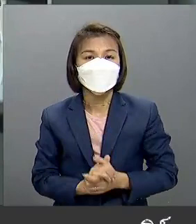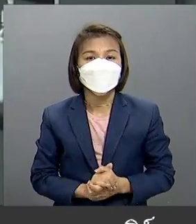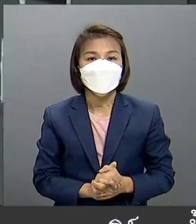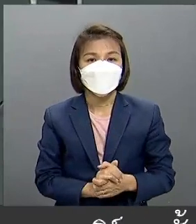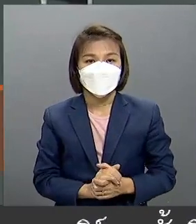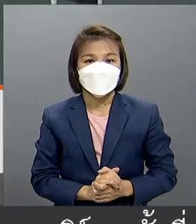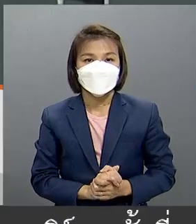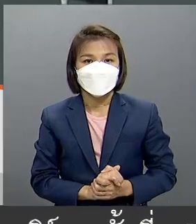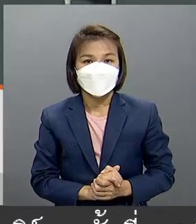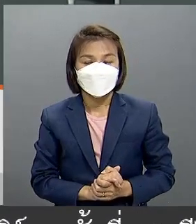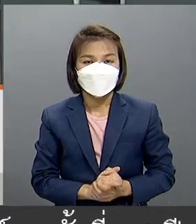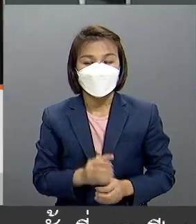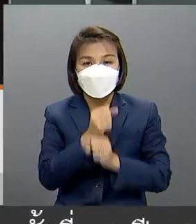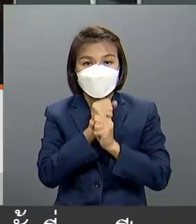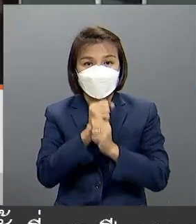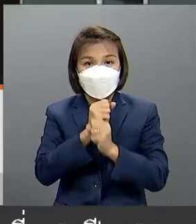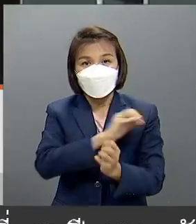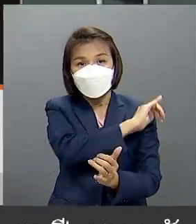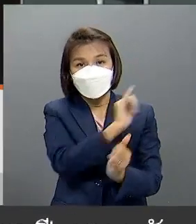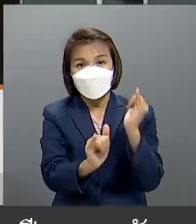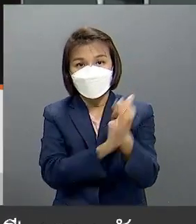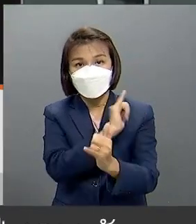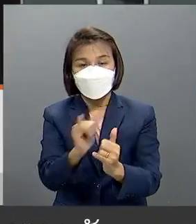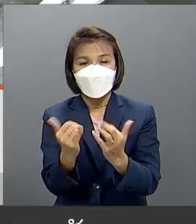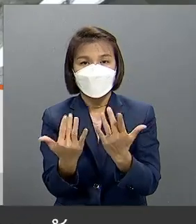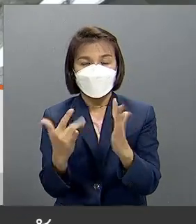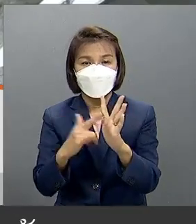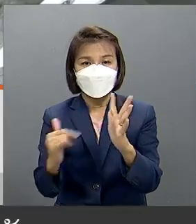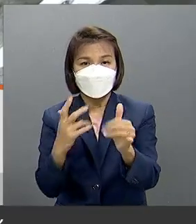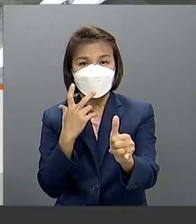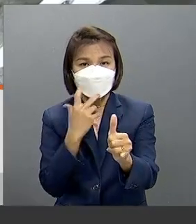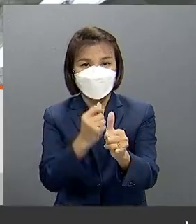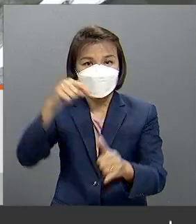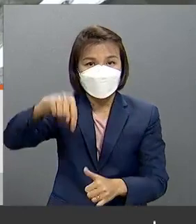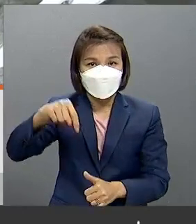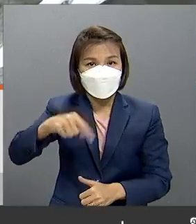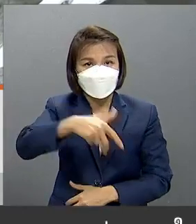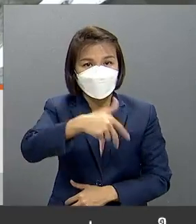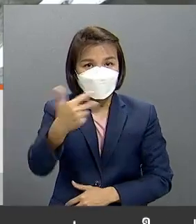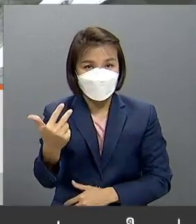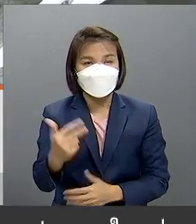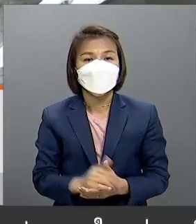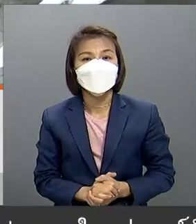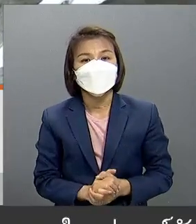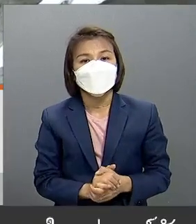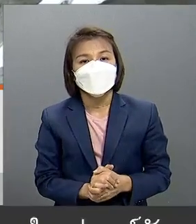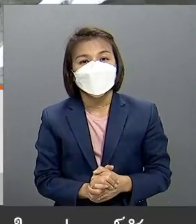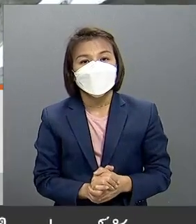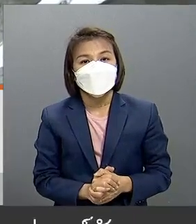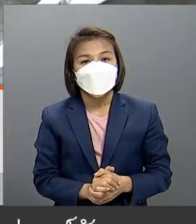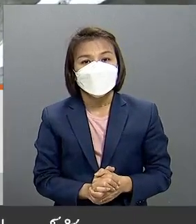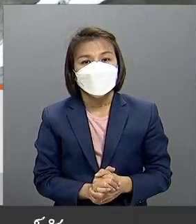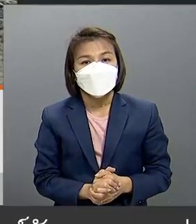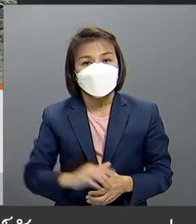ผู้สูงอายุเดินทางมาเพื่อที่จะรอรับวัคซีนที่หน่วยบริการฉีดวัคซีนโควิด-19 ไทย PBS นะคะคนแรกมาเวล